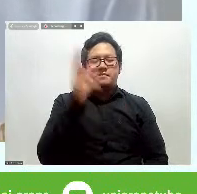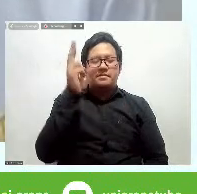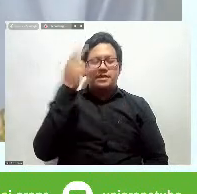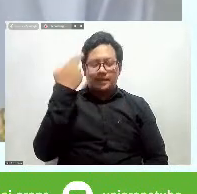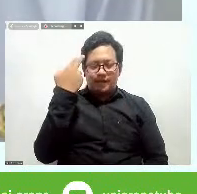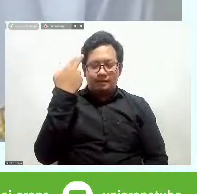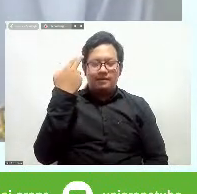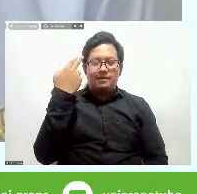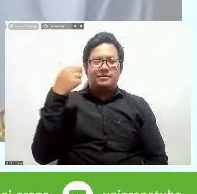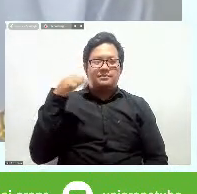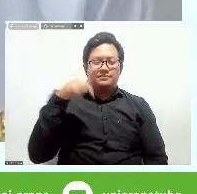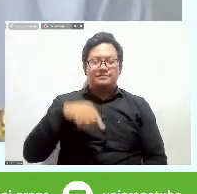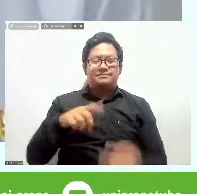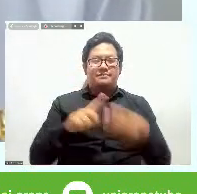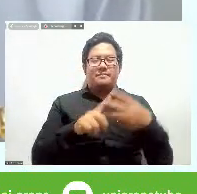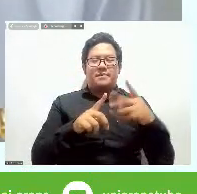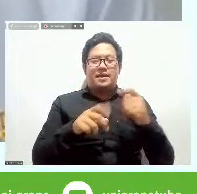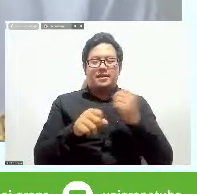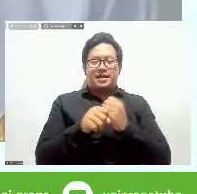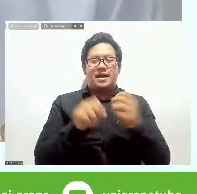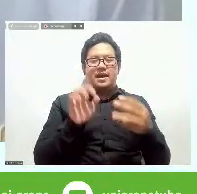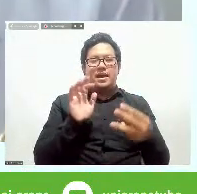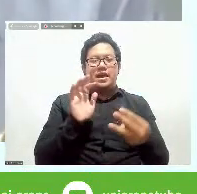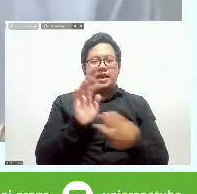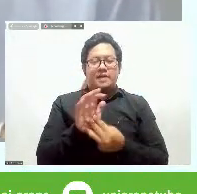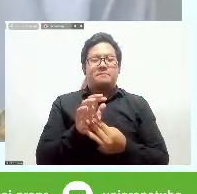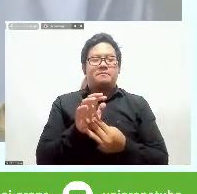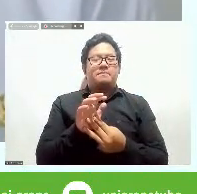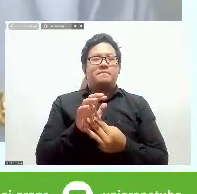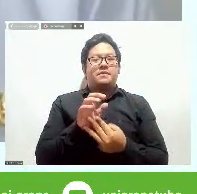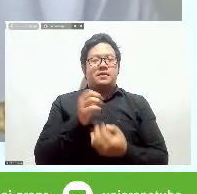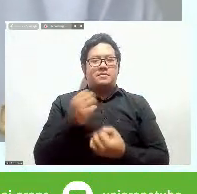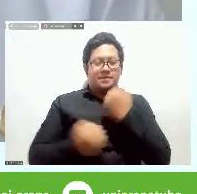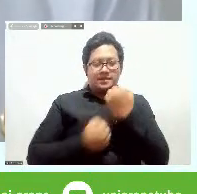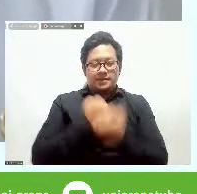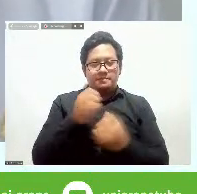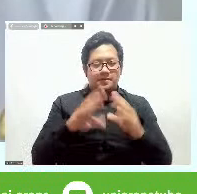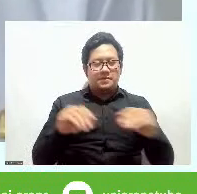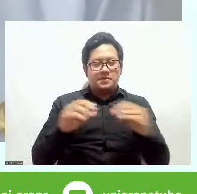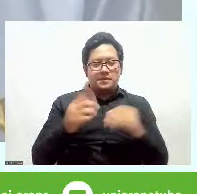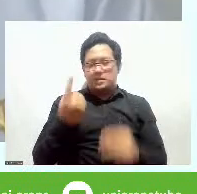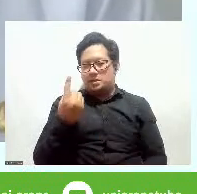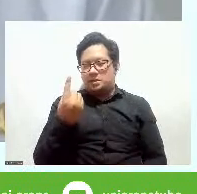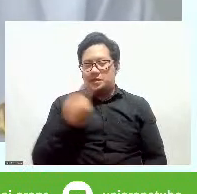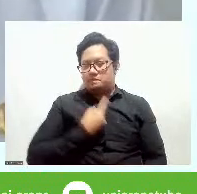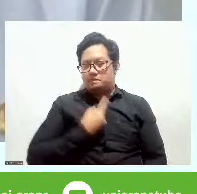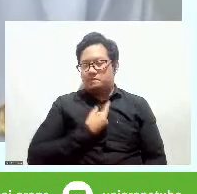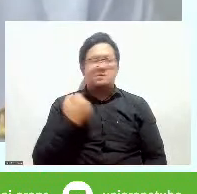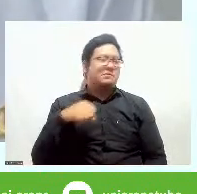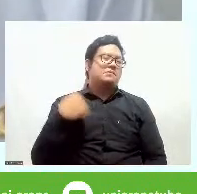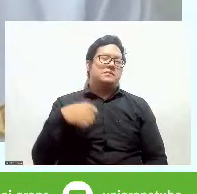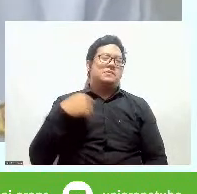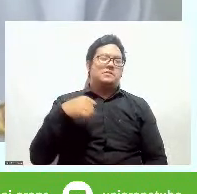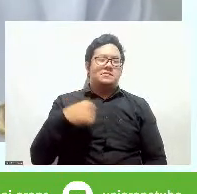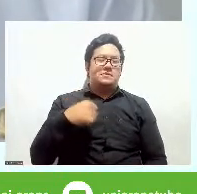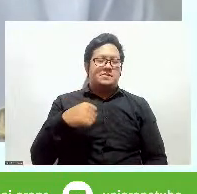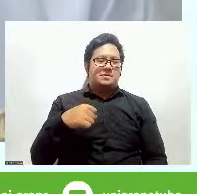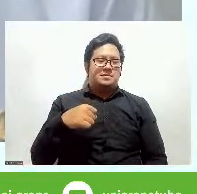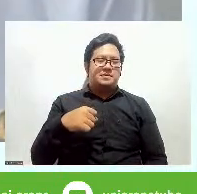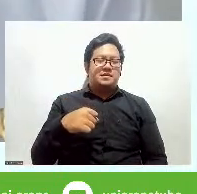bljm tentu tidak akan bisa bekerja sendiri ya karena ini beban